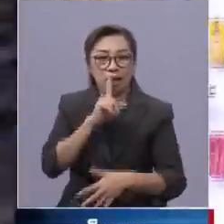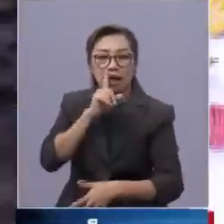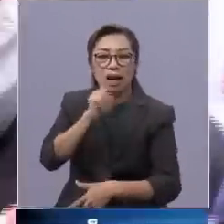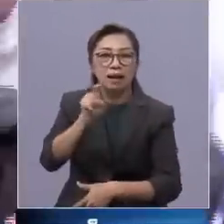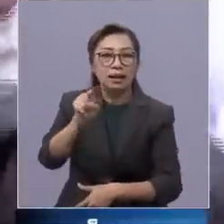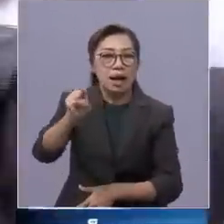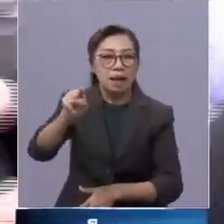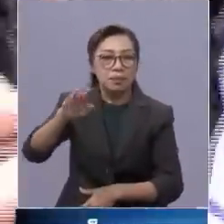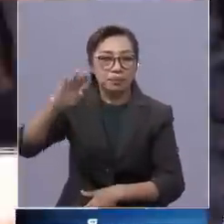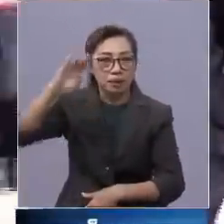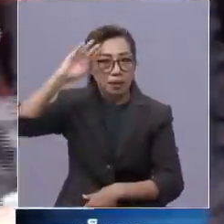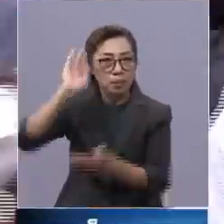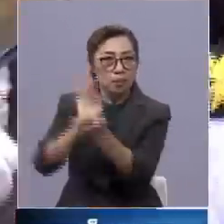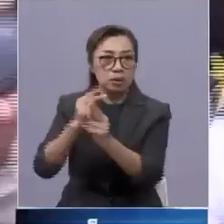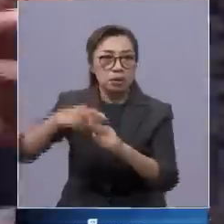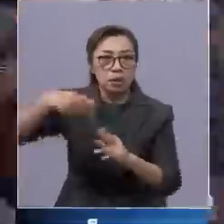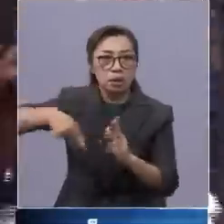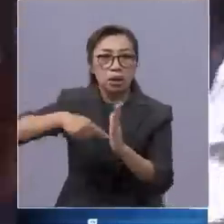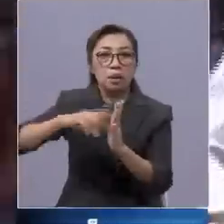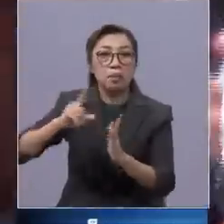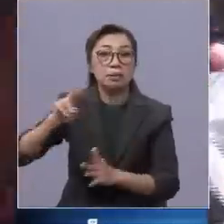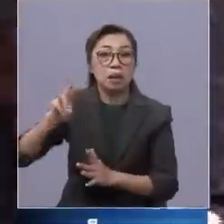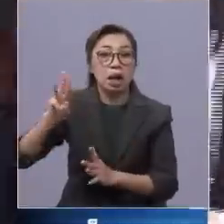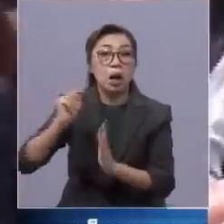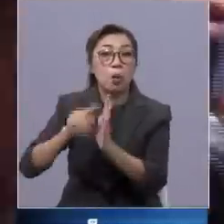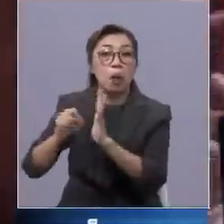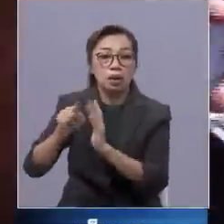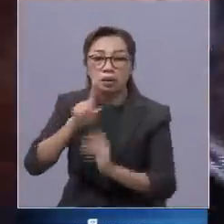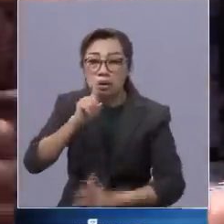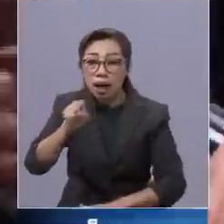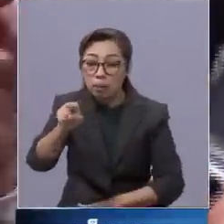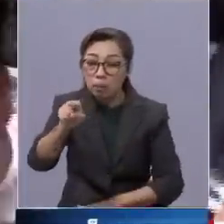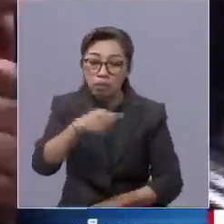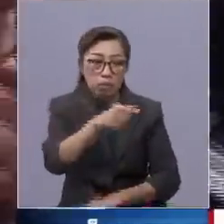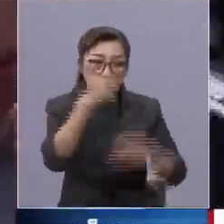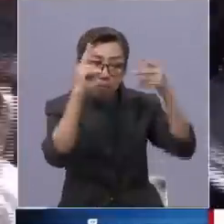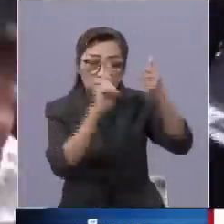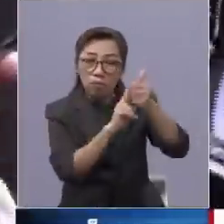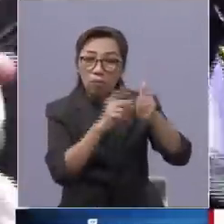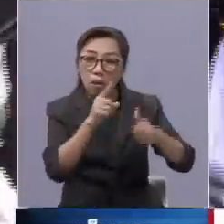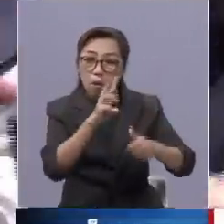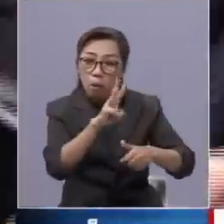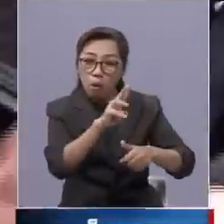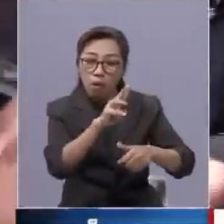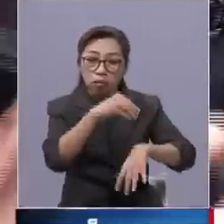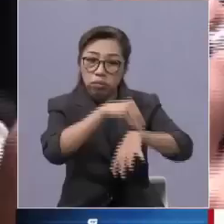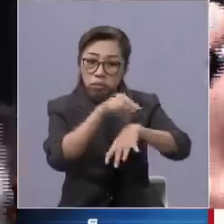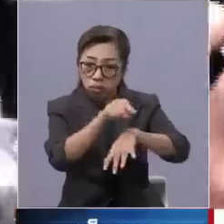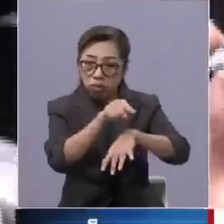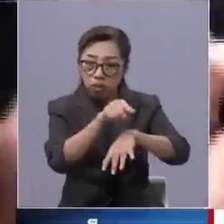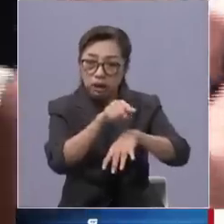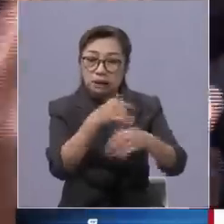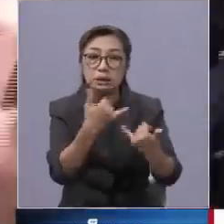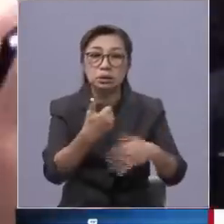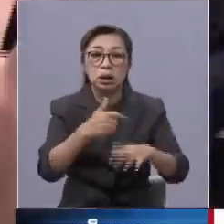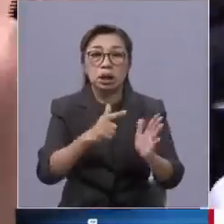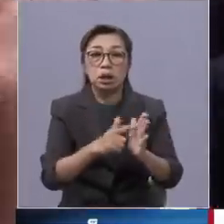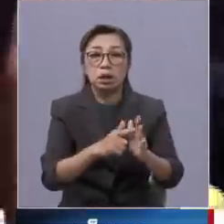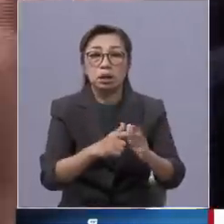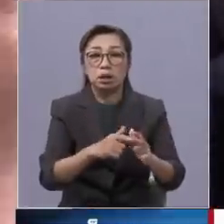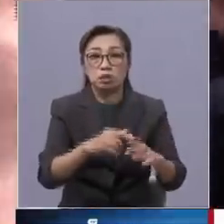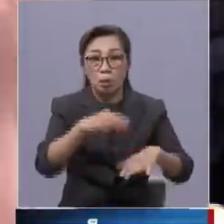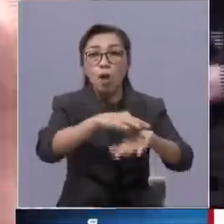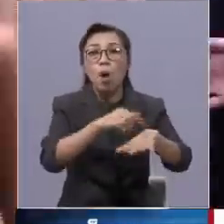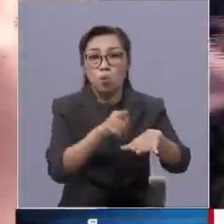ลตำรวจเอกพัชรวาทวงสุวรรณก็อย่างที่บอกไปใช่ไหมฮะว่าพลเอกประวิตรหรือรองนายกเนี่ยนะฮะยังไม่ได้ลาออกนะ